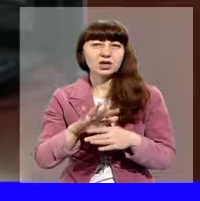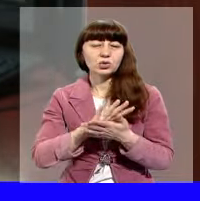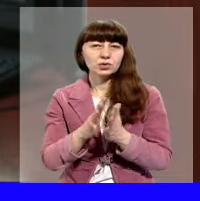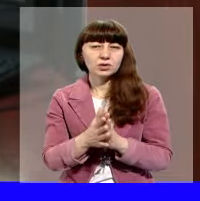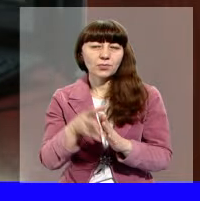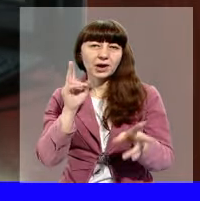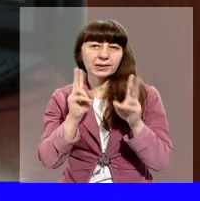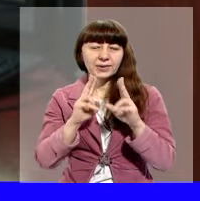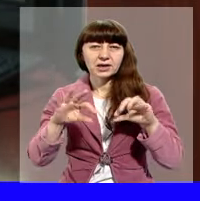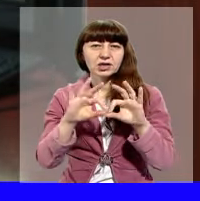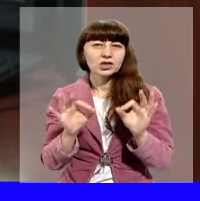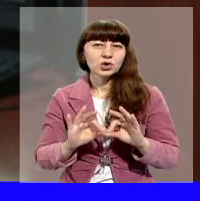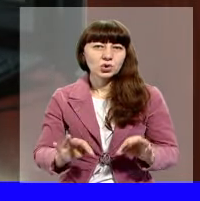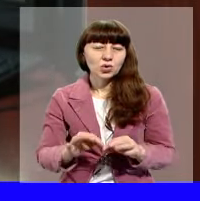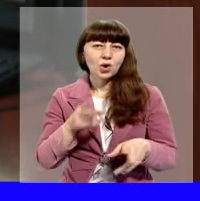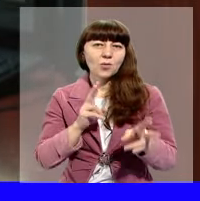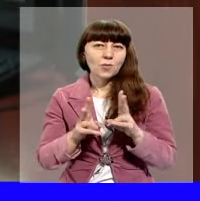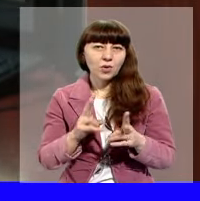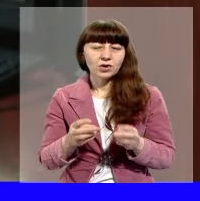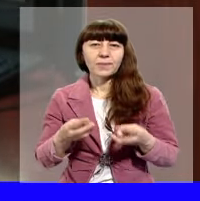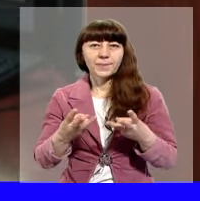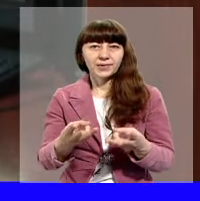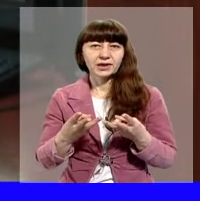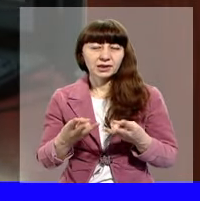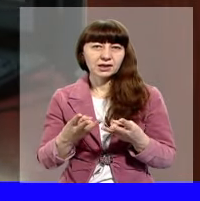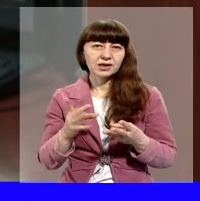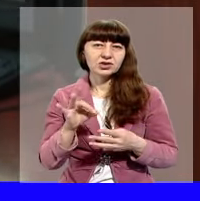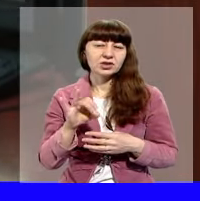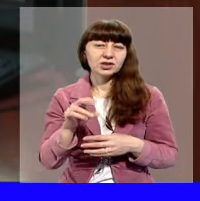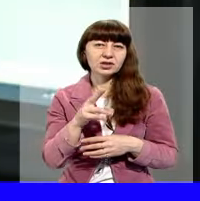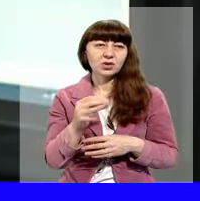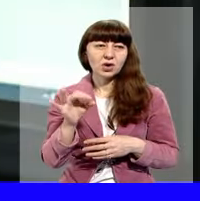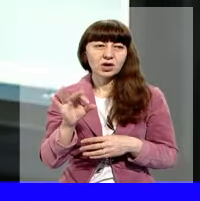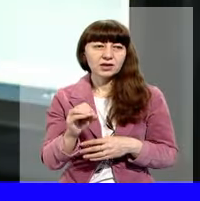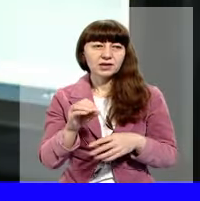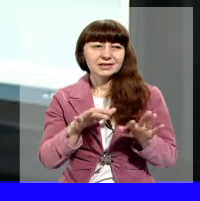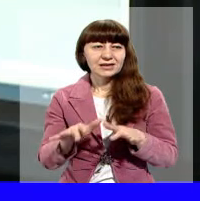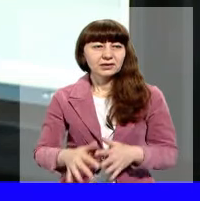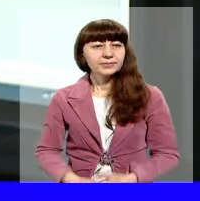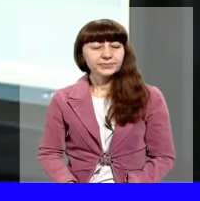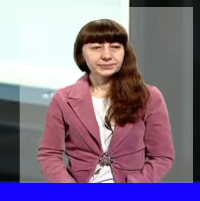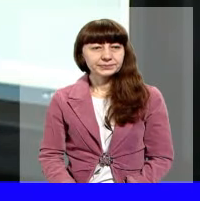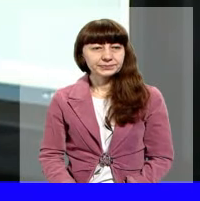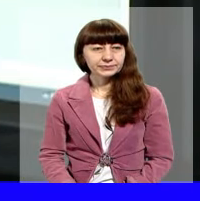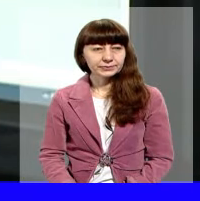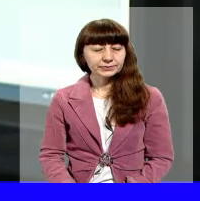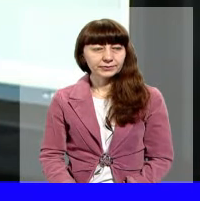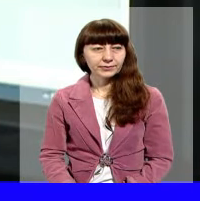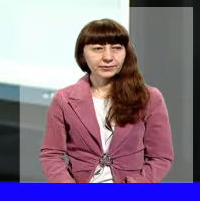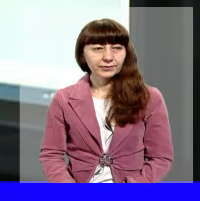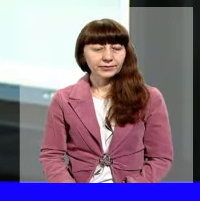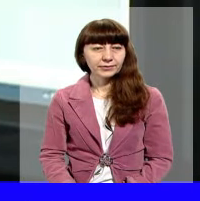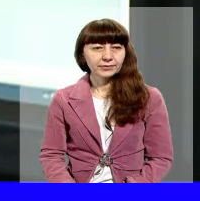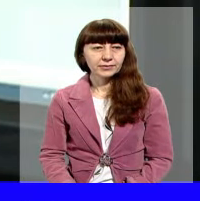наубайхана негіздері, кондитерлік шеберхана, мүгедектігі бар адамдарға күтім жасайтын қызметкер курсы. Сондай-ақ тиімді коммуникациялар